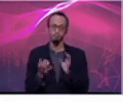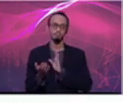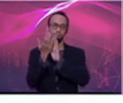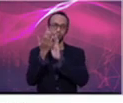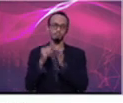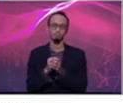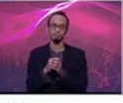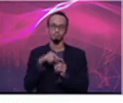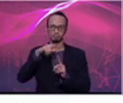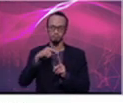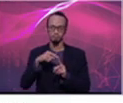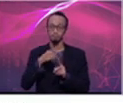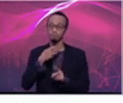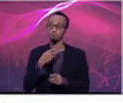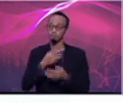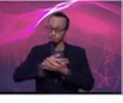lagi saat